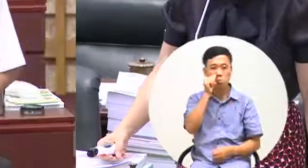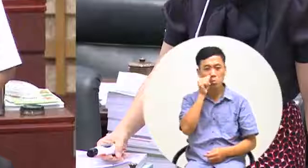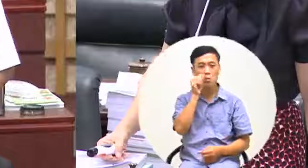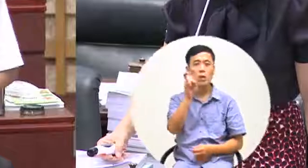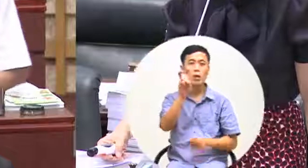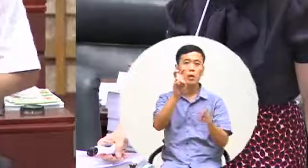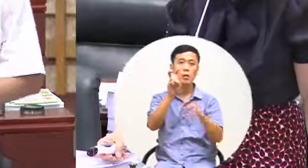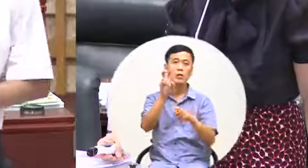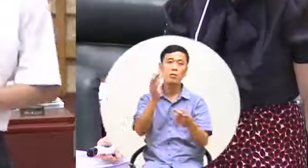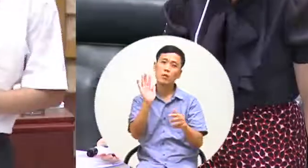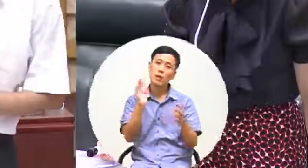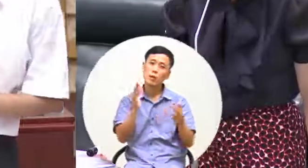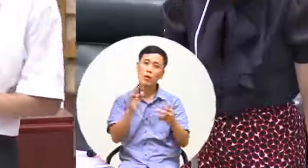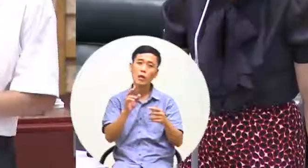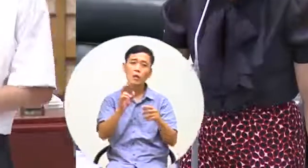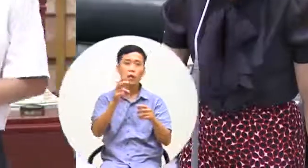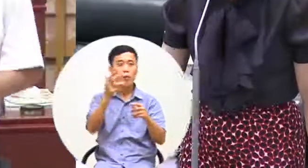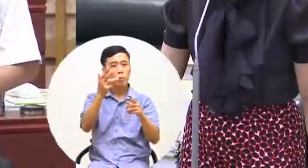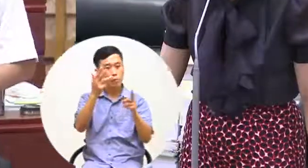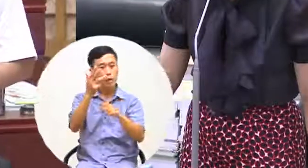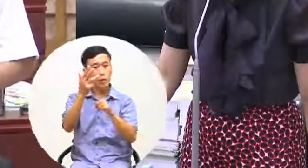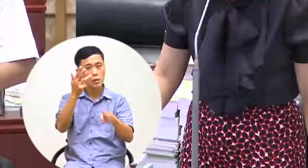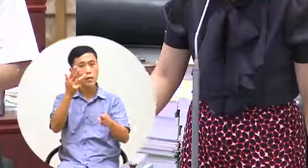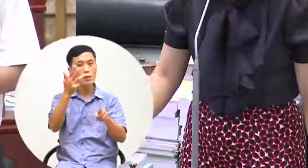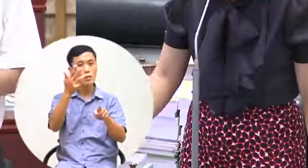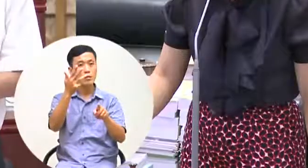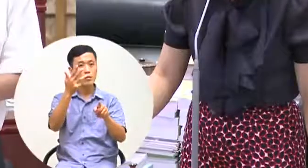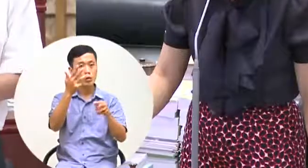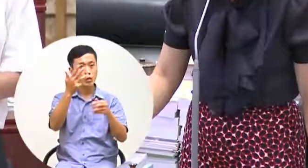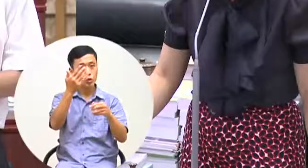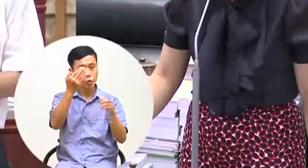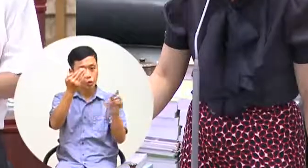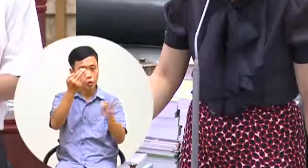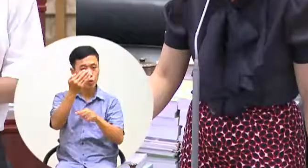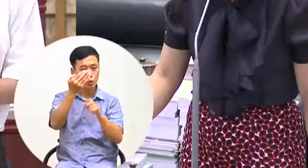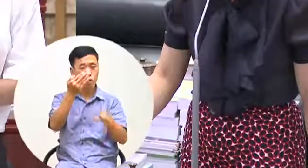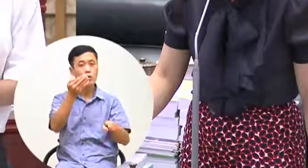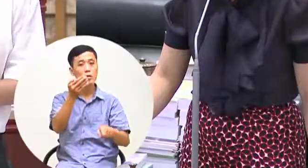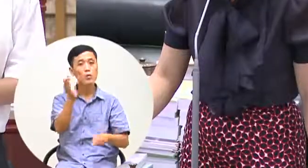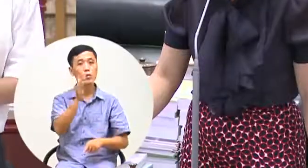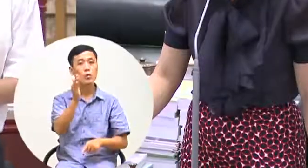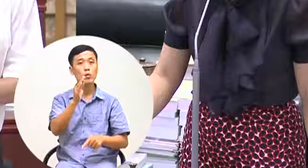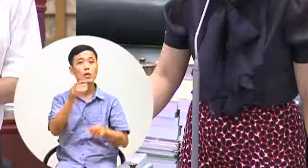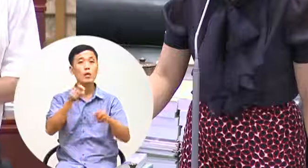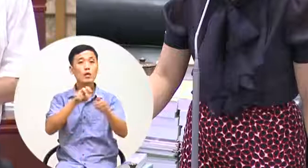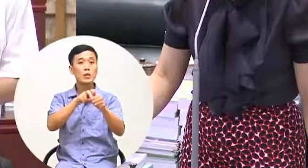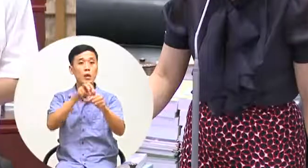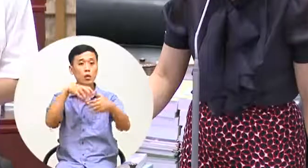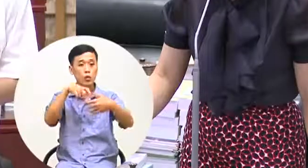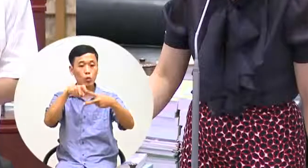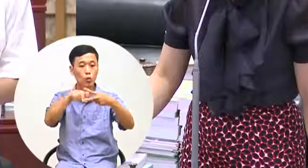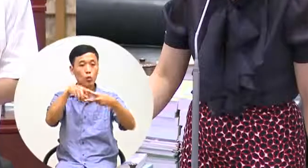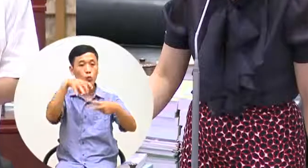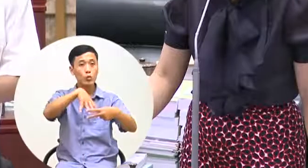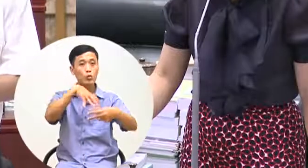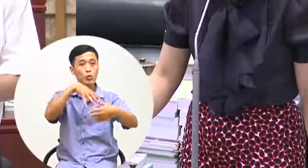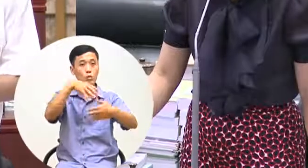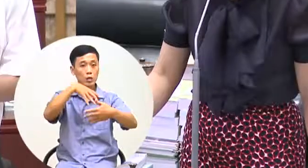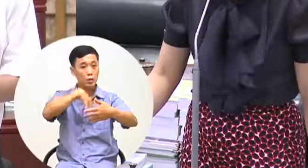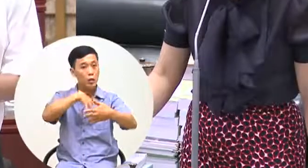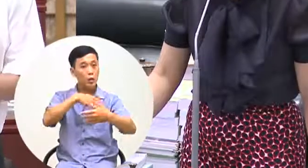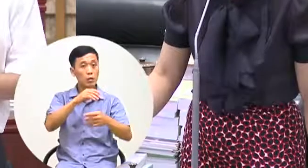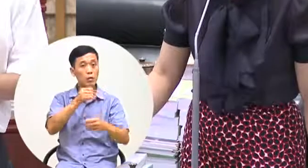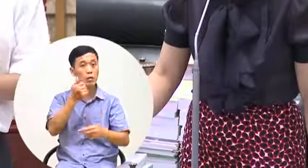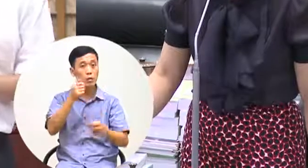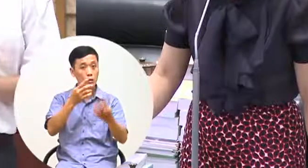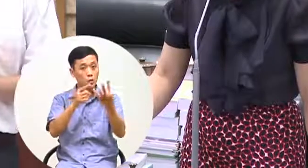八九个这样而已。 八九个，在养工处的有几个？ 在养工处大概6个，